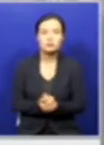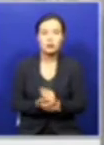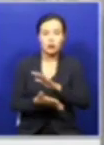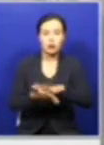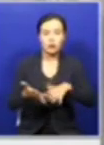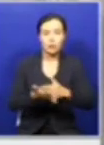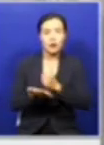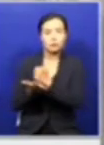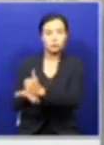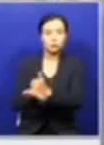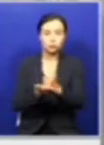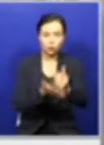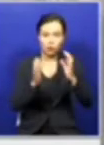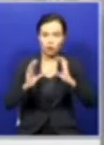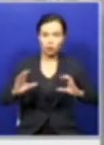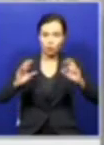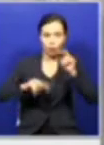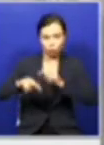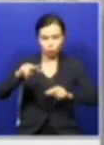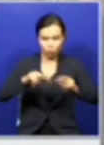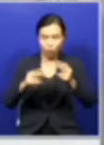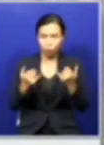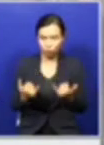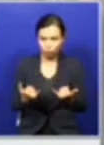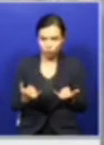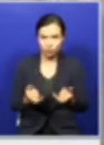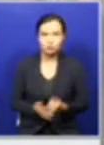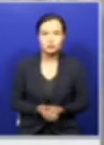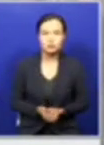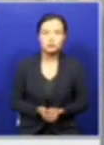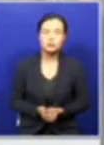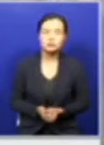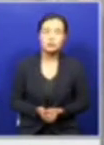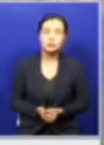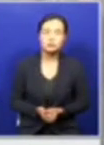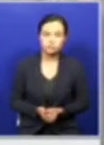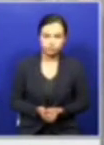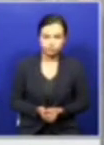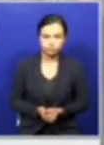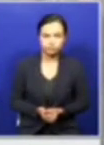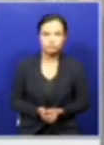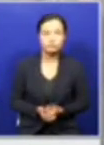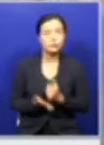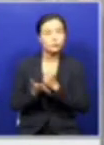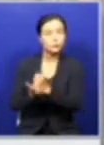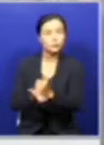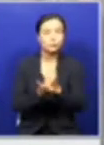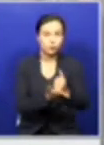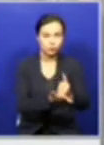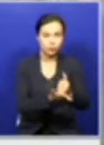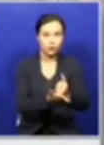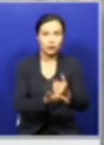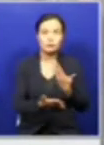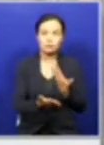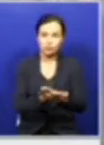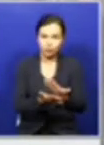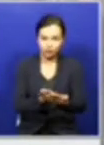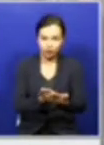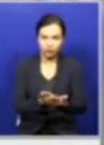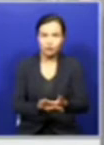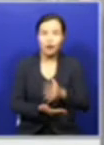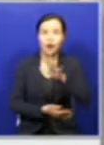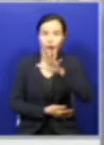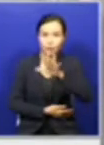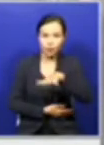เยียวยาที่รัฐบาลดูแลในขณะนี้แล้วไม่ว่าจะเป็นเรื่องของการช่วยเหลือทางด้านการเงิน 5,000 บา